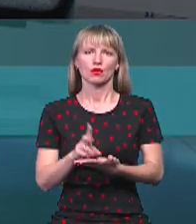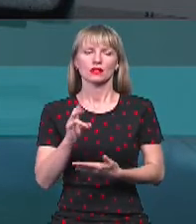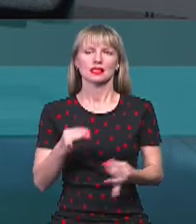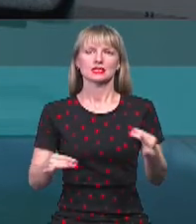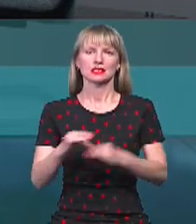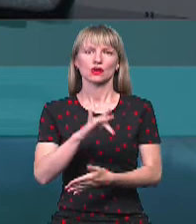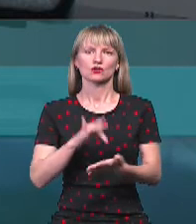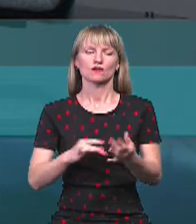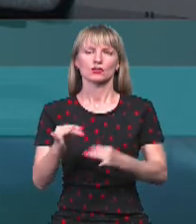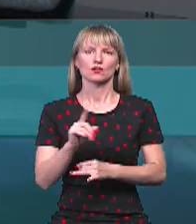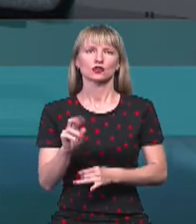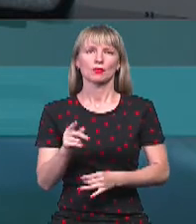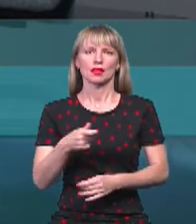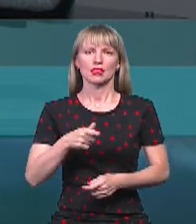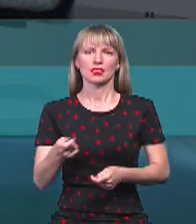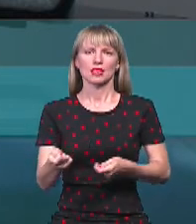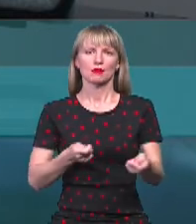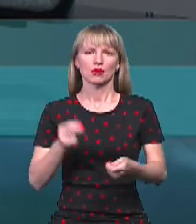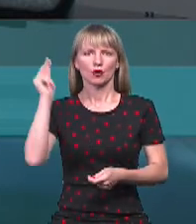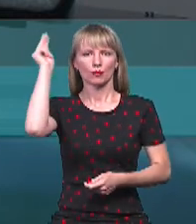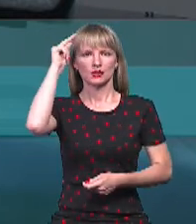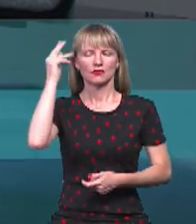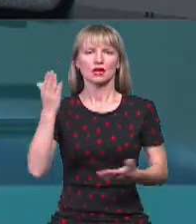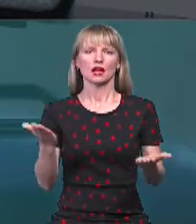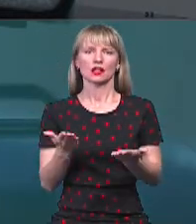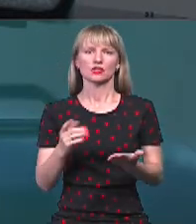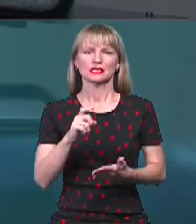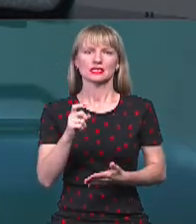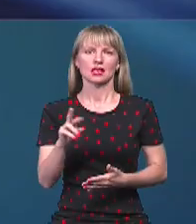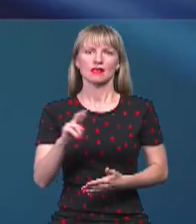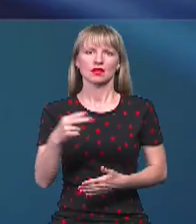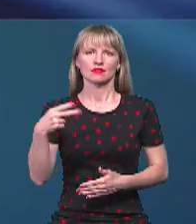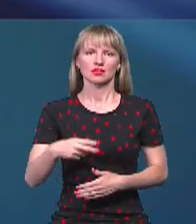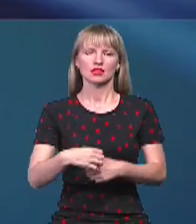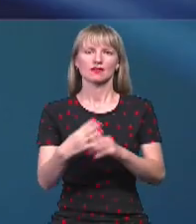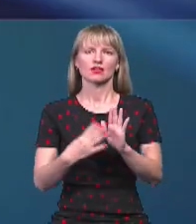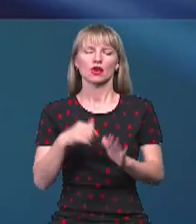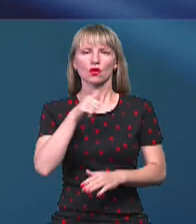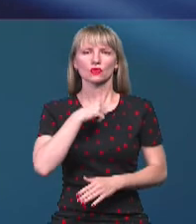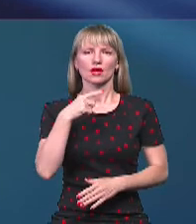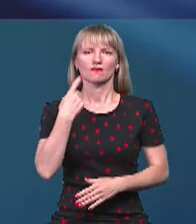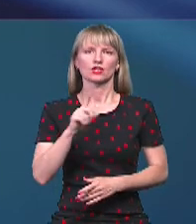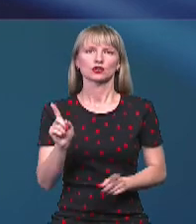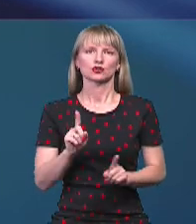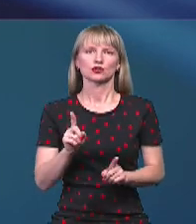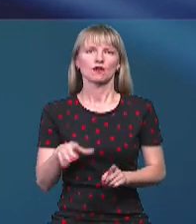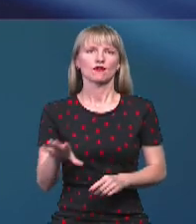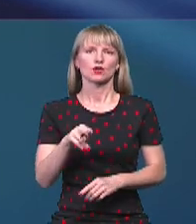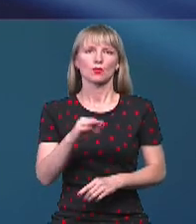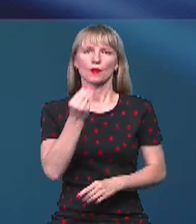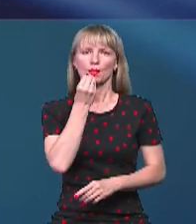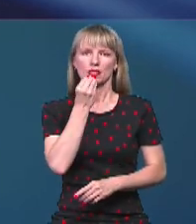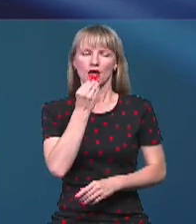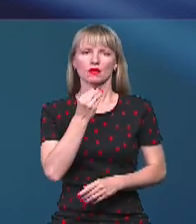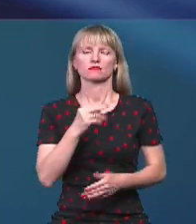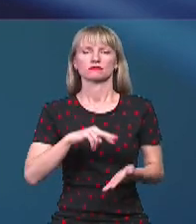городского совета о том, чтобы департамент образования, который с января 2019 года говорил, что все по питанию у нас